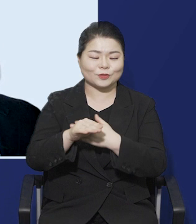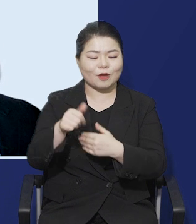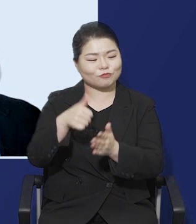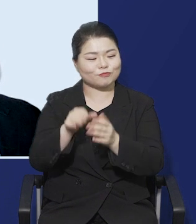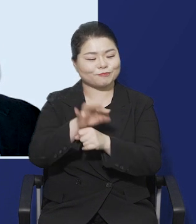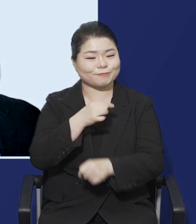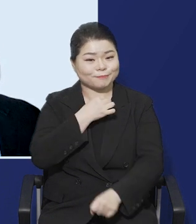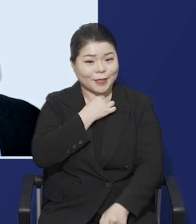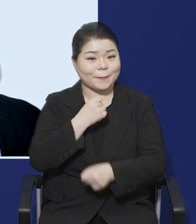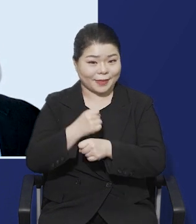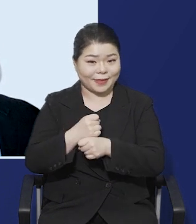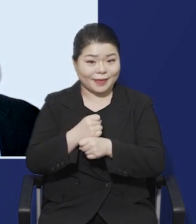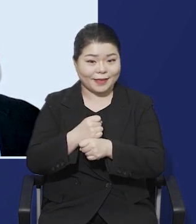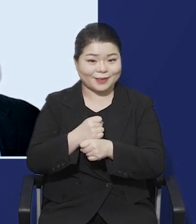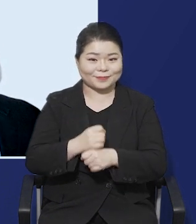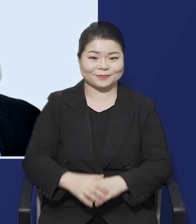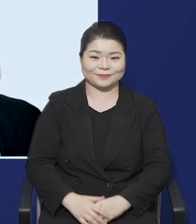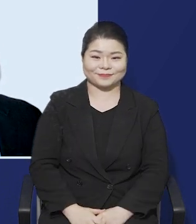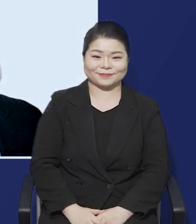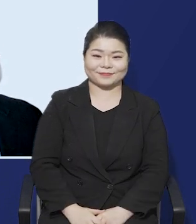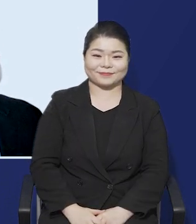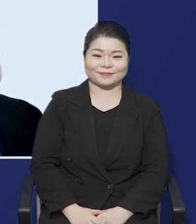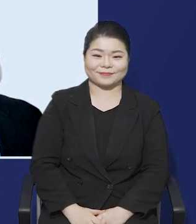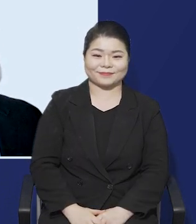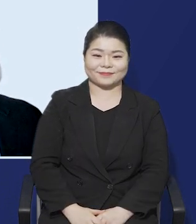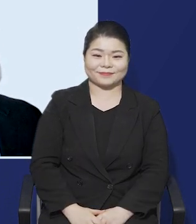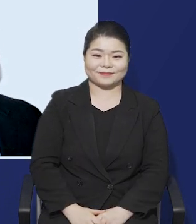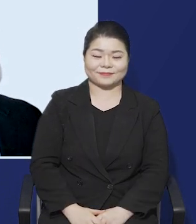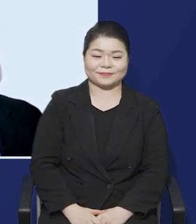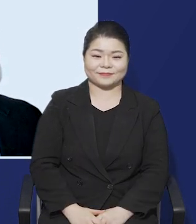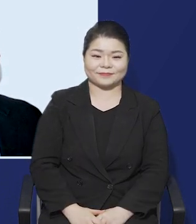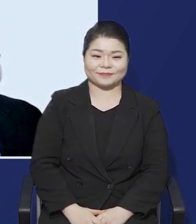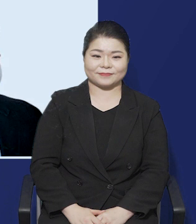구전으로 확대시키면서 확대되는 그런 마케팅이 되겠습니다.